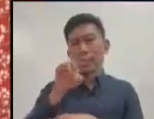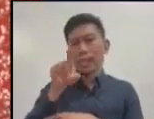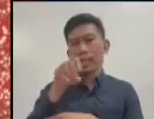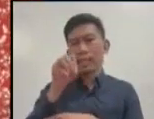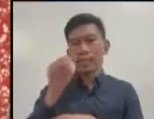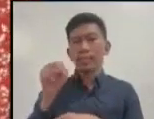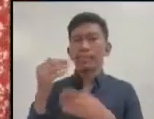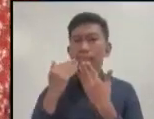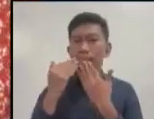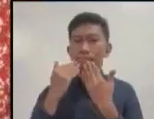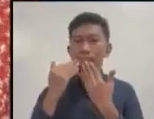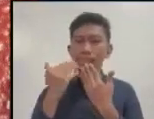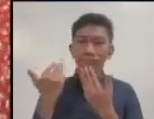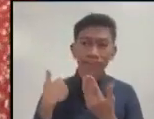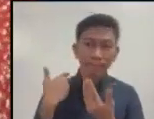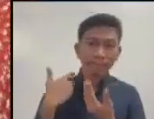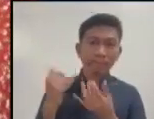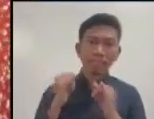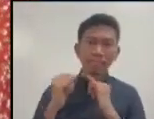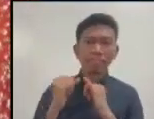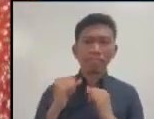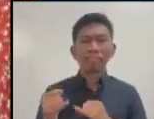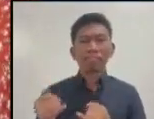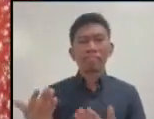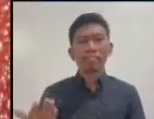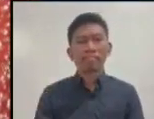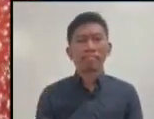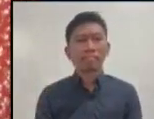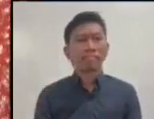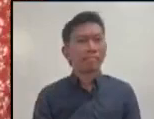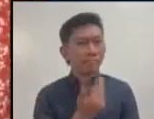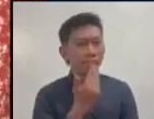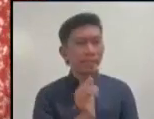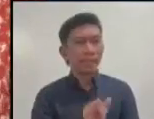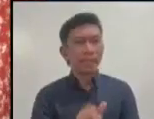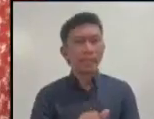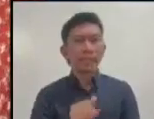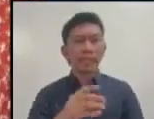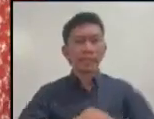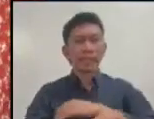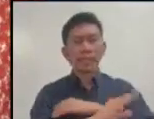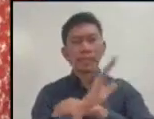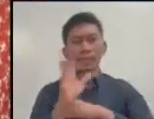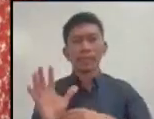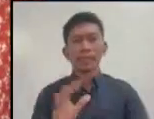amin, Sir Tony. Maraming salamat sa Rise and Shine Pilipinas.